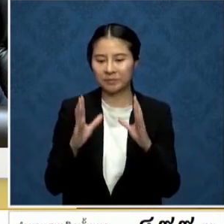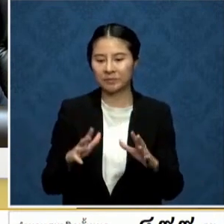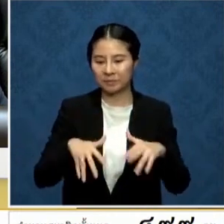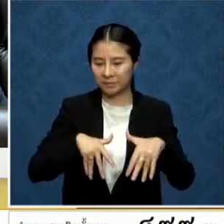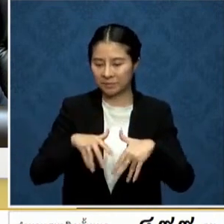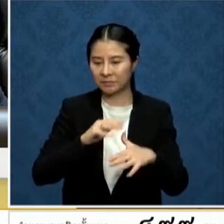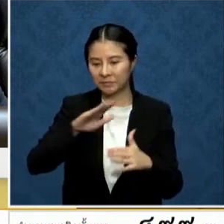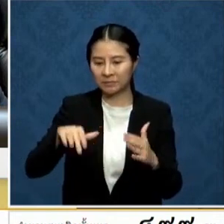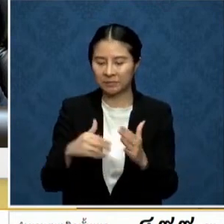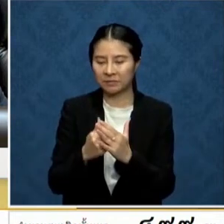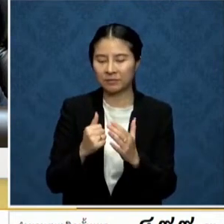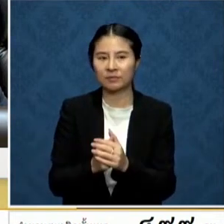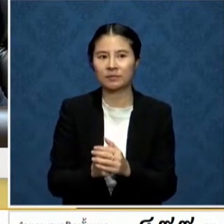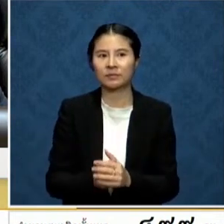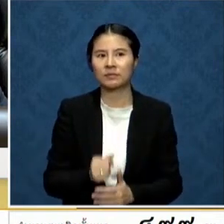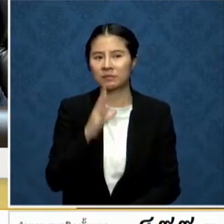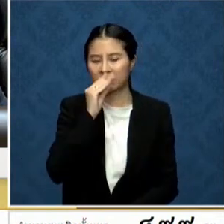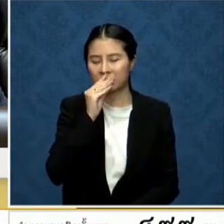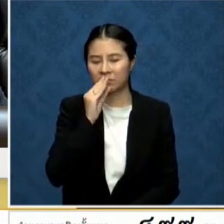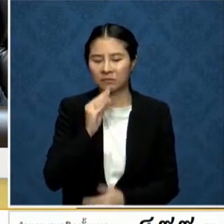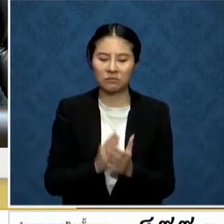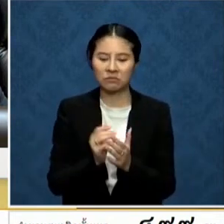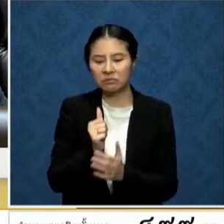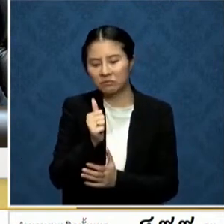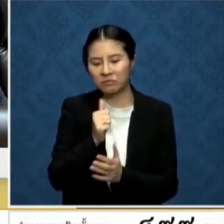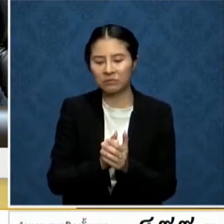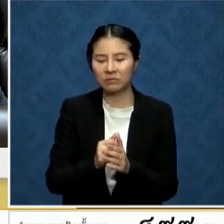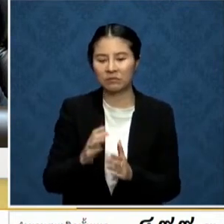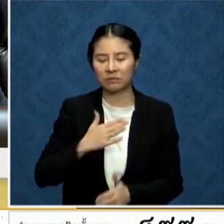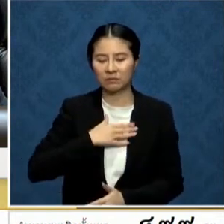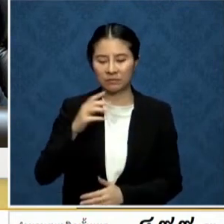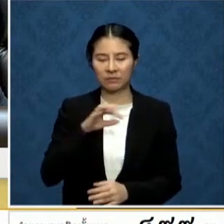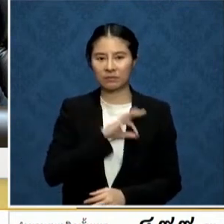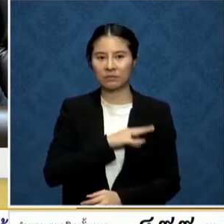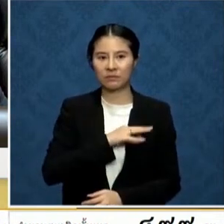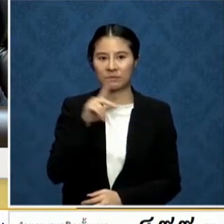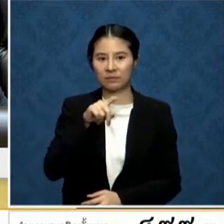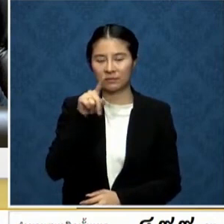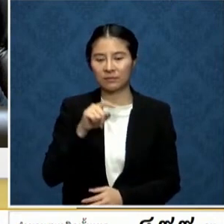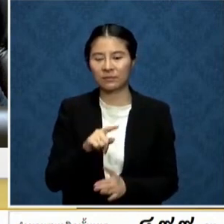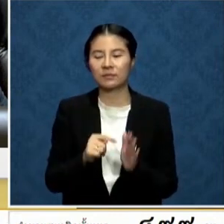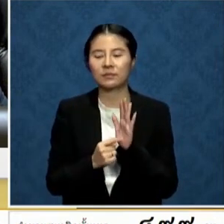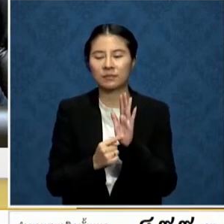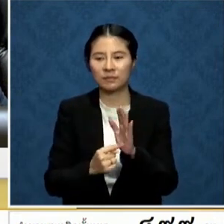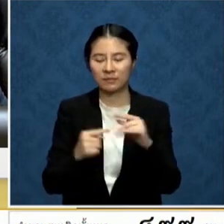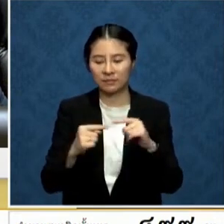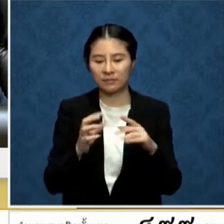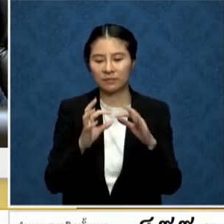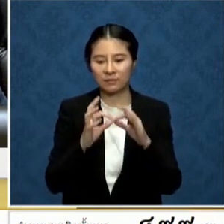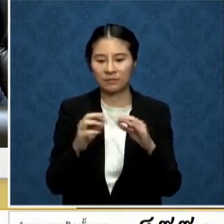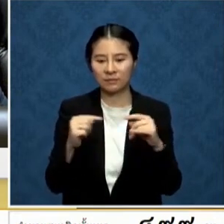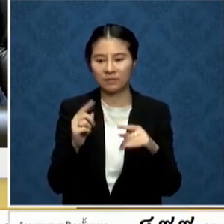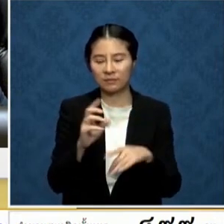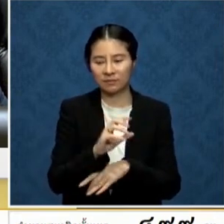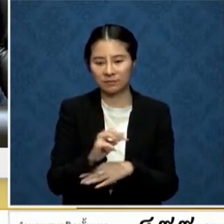ผมฟังแต่ละท่านก็เหมือนอยากจะคว่ำอย่างเดียวโดยที่ผมก็สงสัยว่าท่านเองก็มีสิทธิ์เสนอข้อเสนอของการ